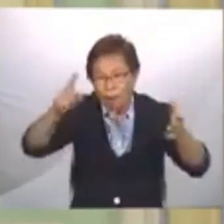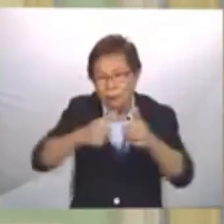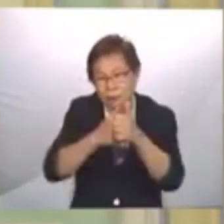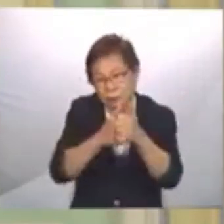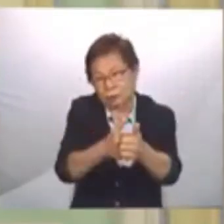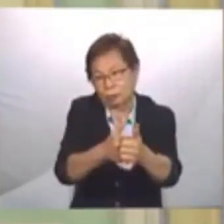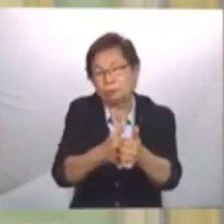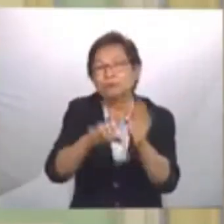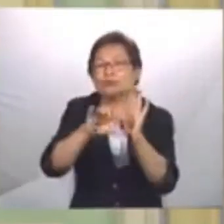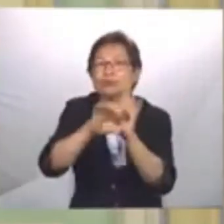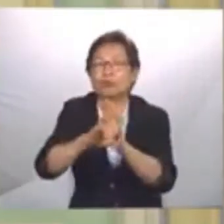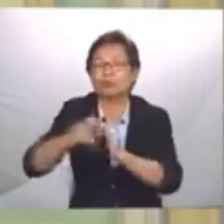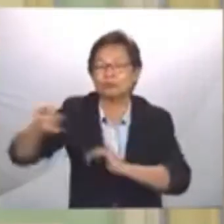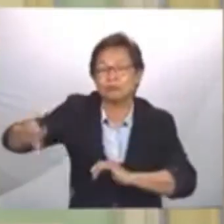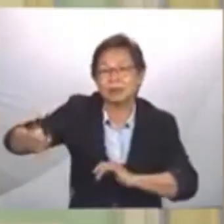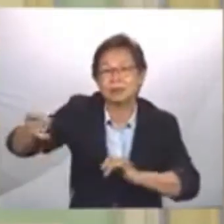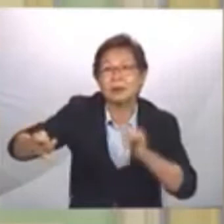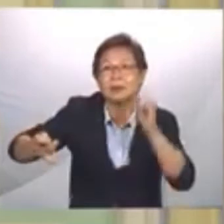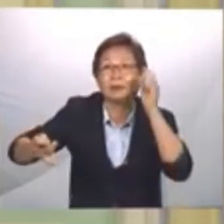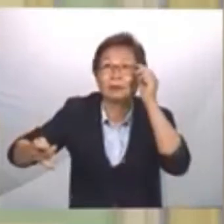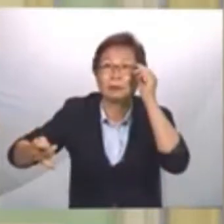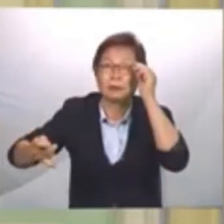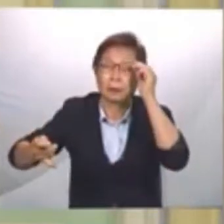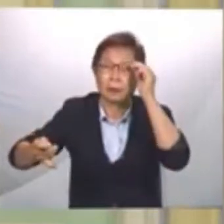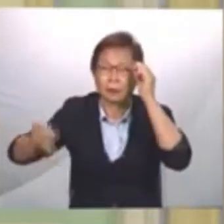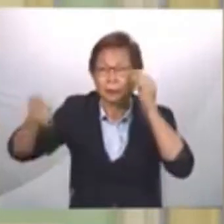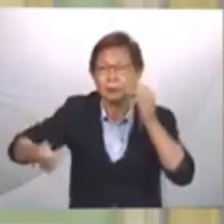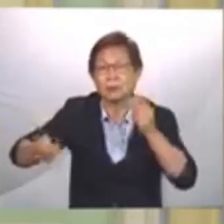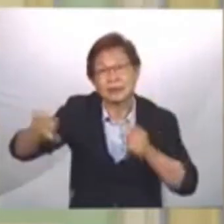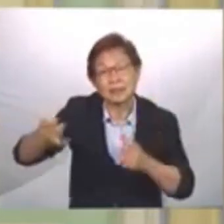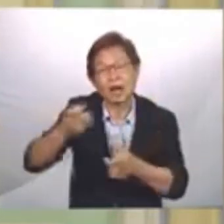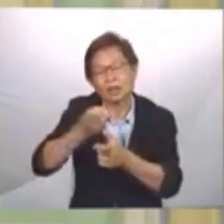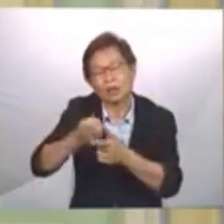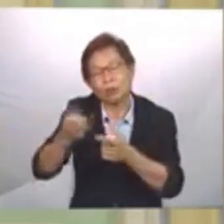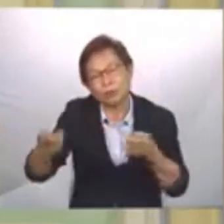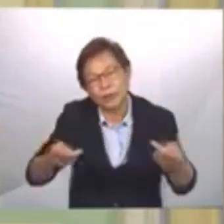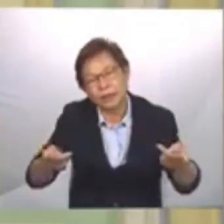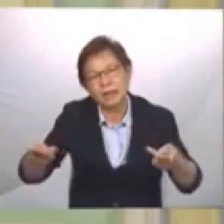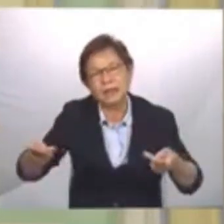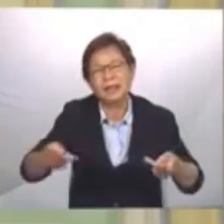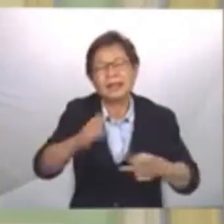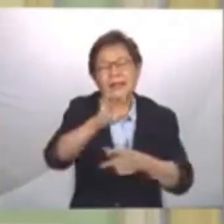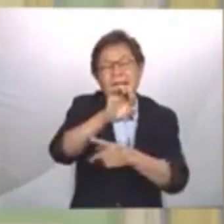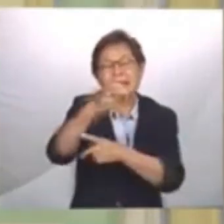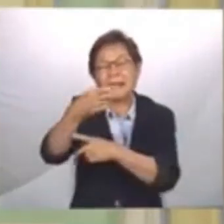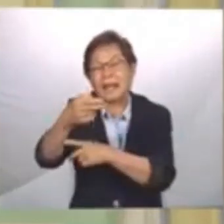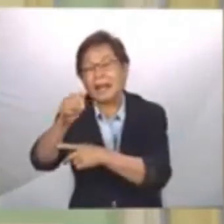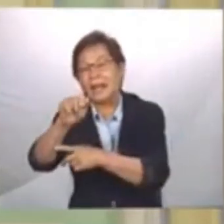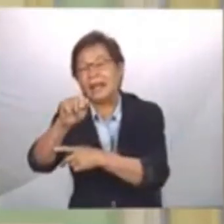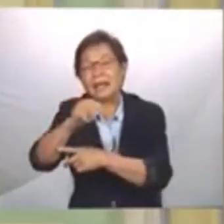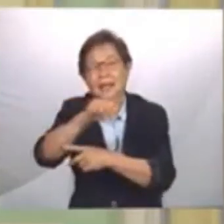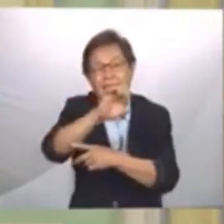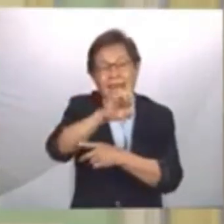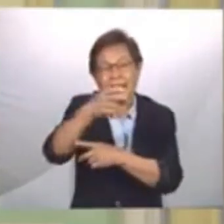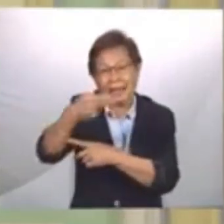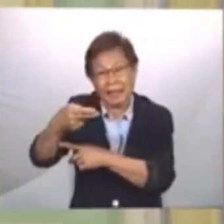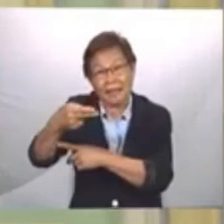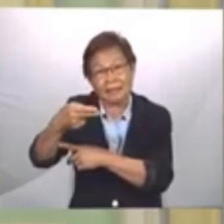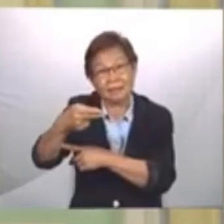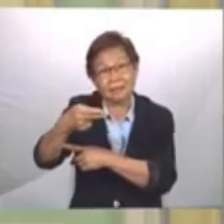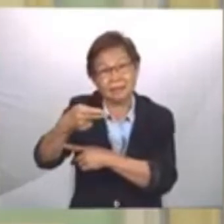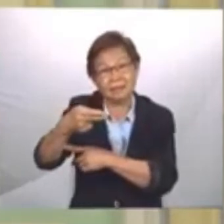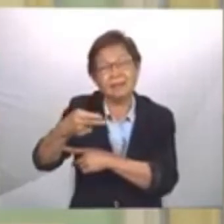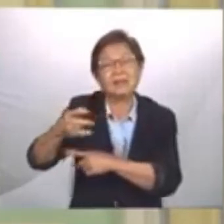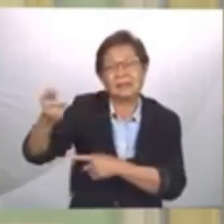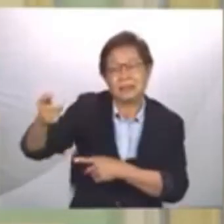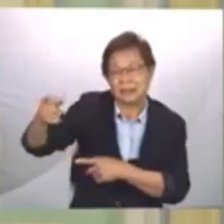contoh, teksi ataupun kenderaan kereta e-hailing mesti